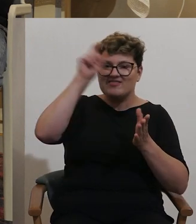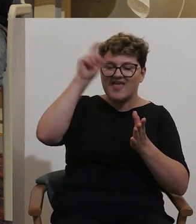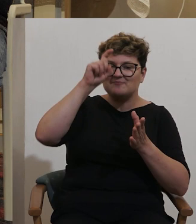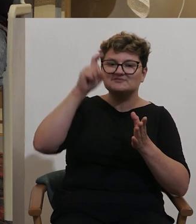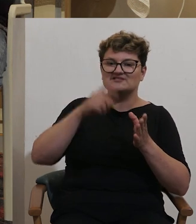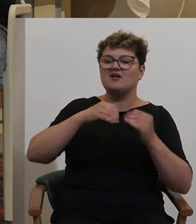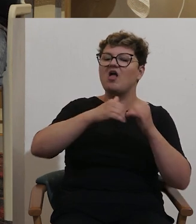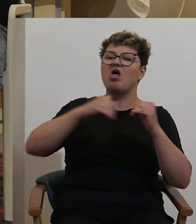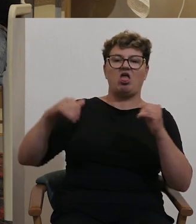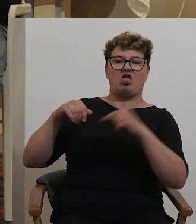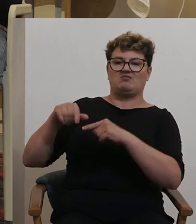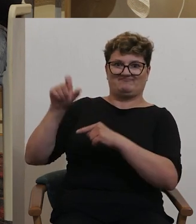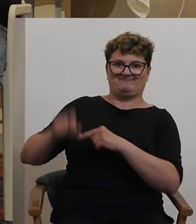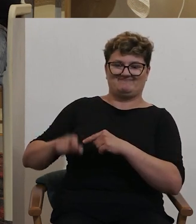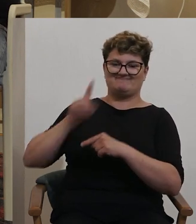go oddzielili,